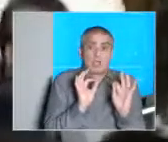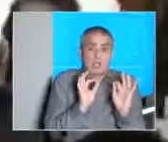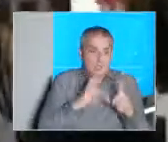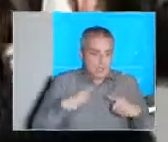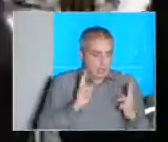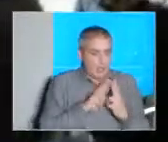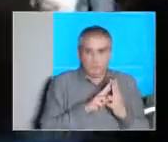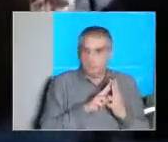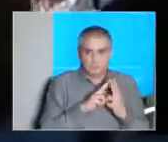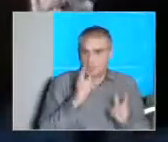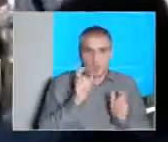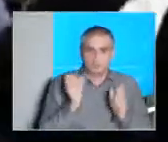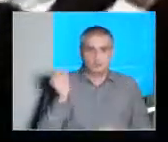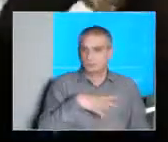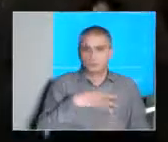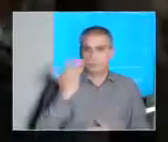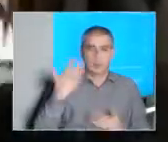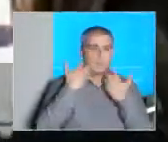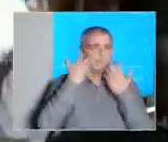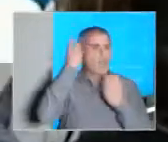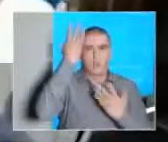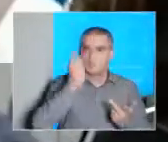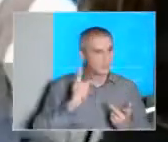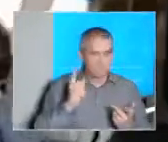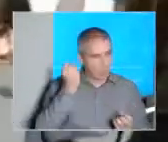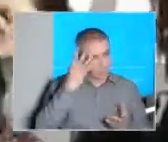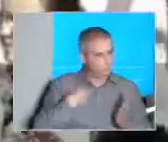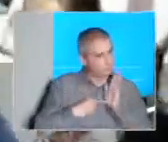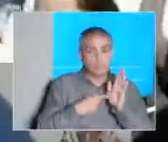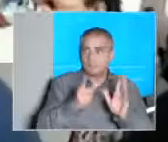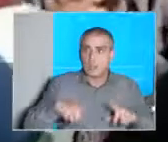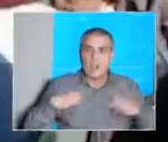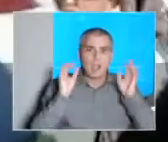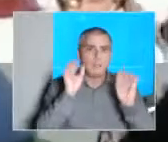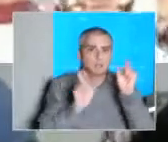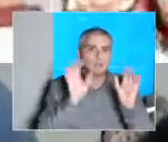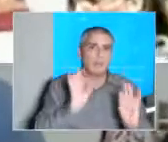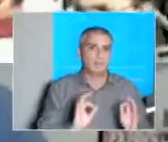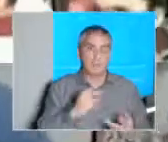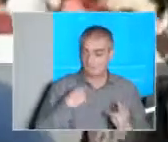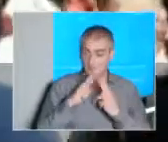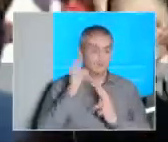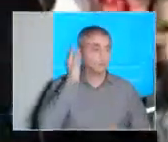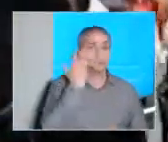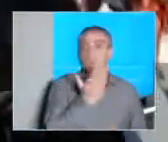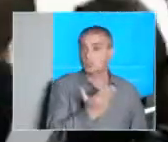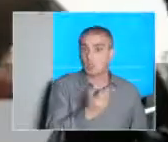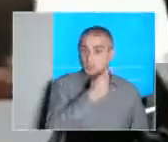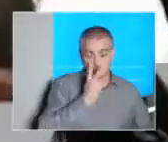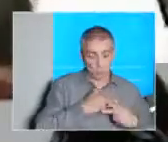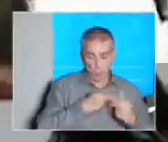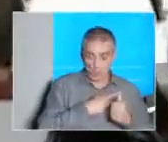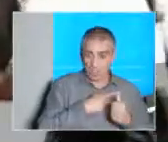בפגישה חיה. זה לא אנשים שבאים מהאגדות. זה לא דמגוגיה, זה חיים. וכשאני נפגש עם אישה, שהיא